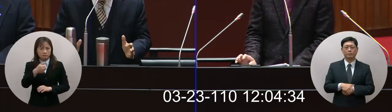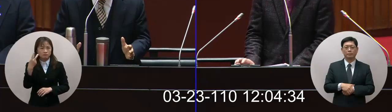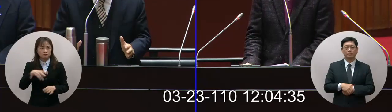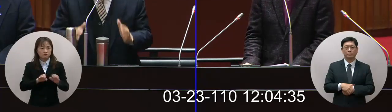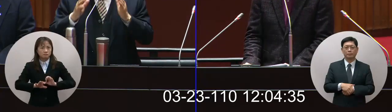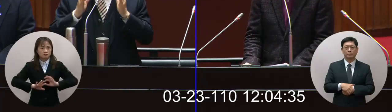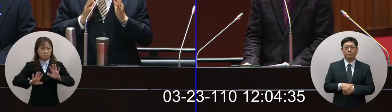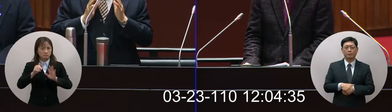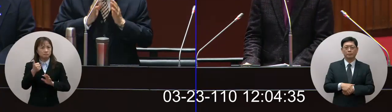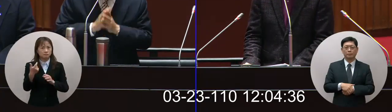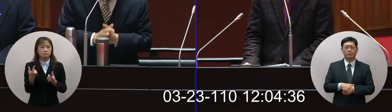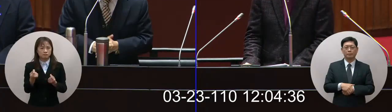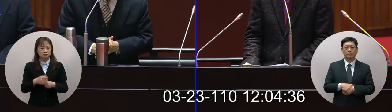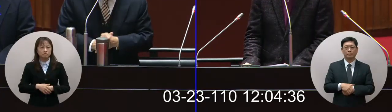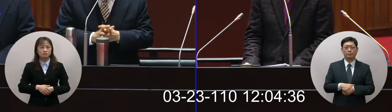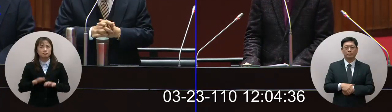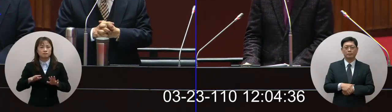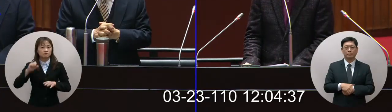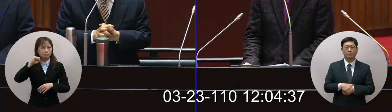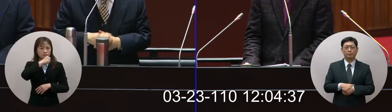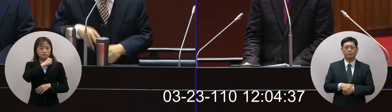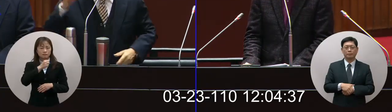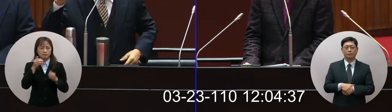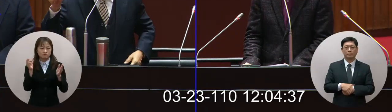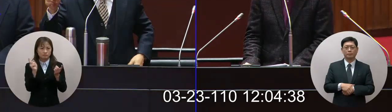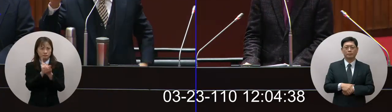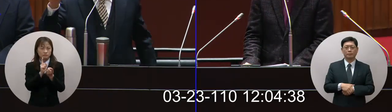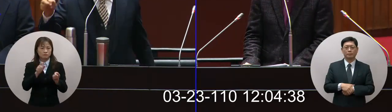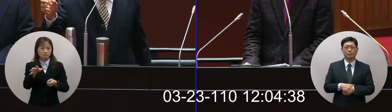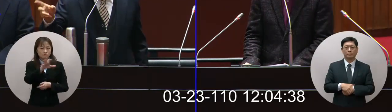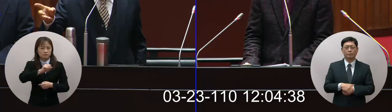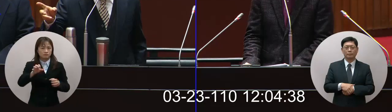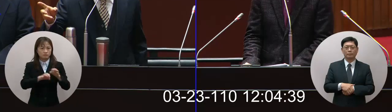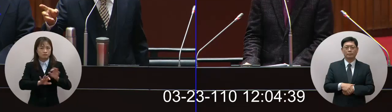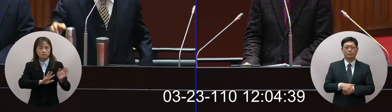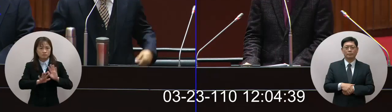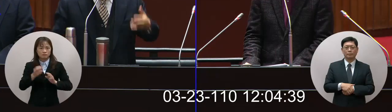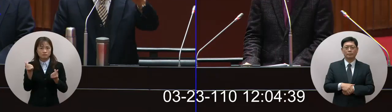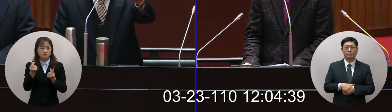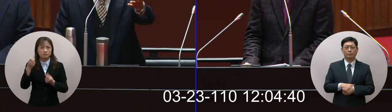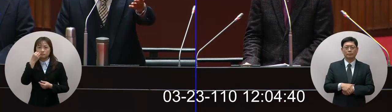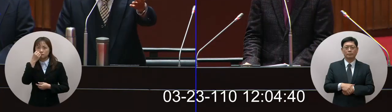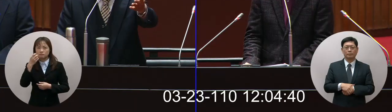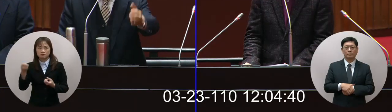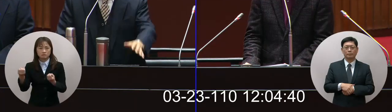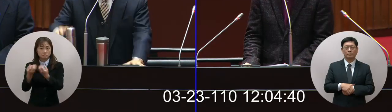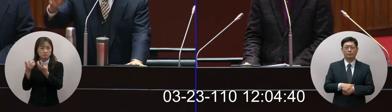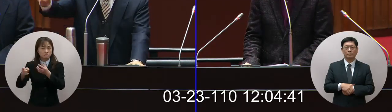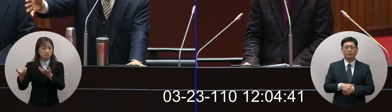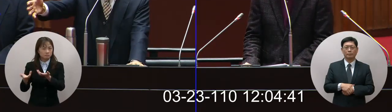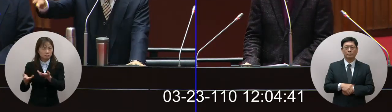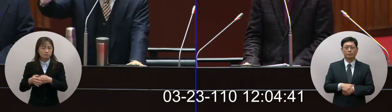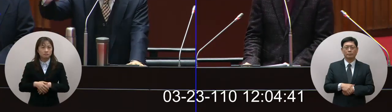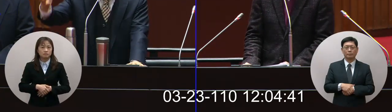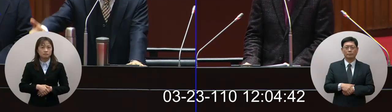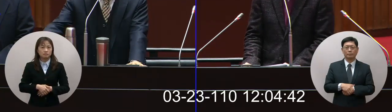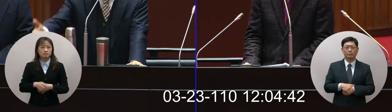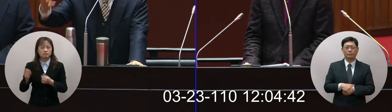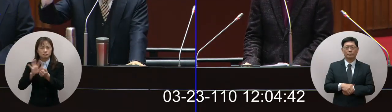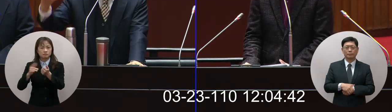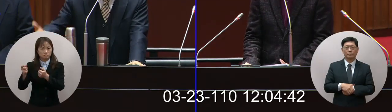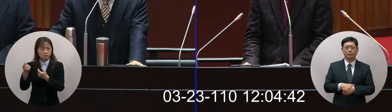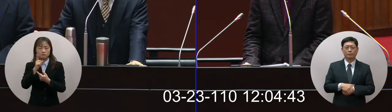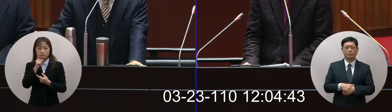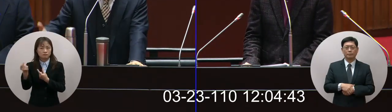们在台湾，我们对于整体经济情况，尤其香港发生事情，如委员所说，那现在我们不